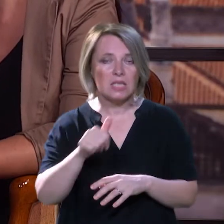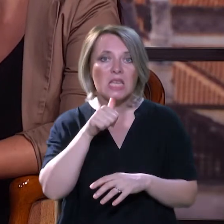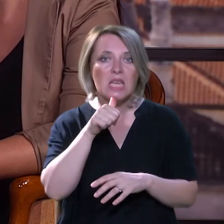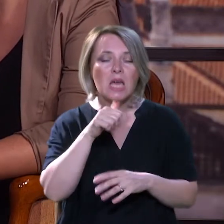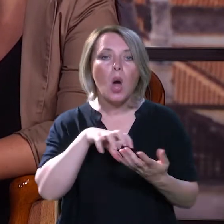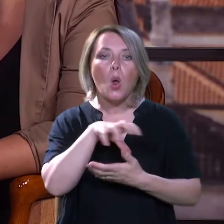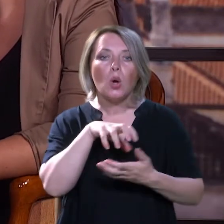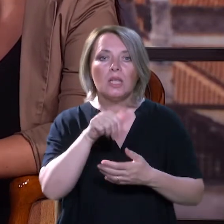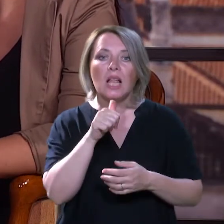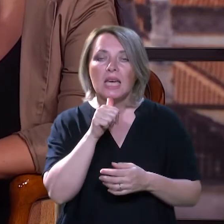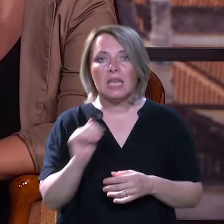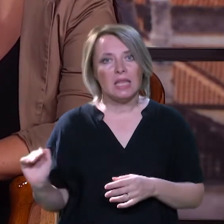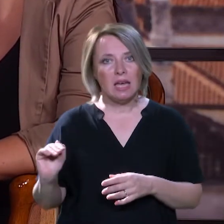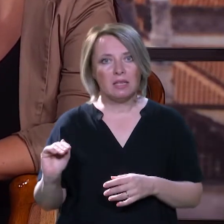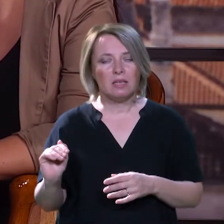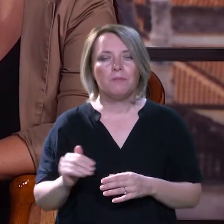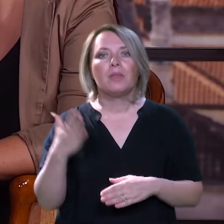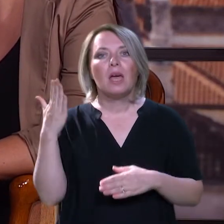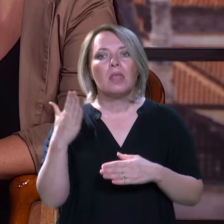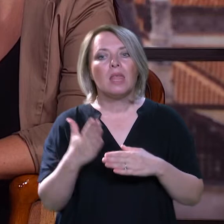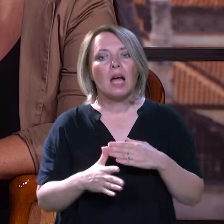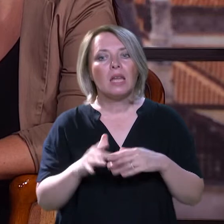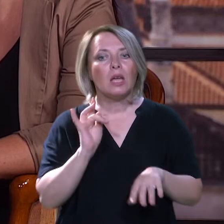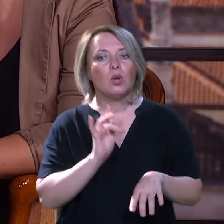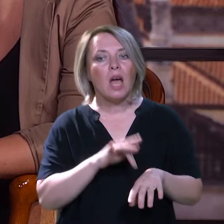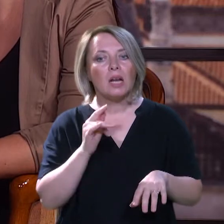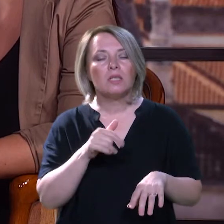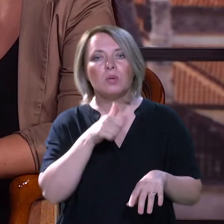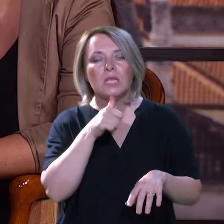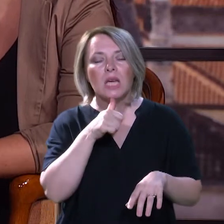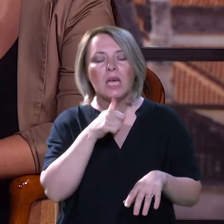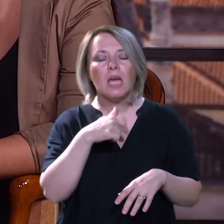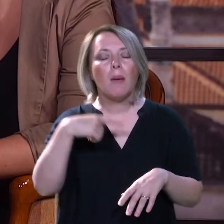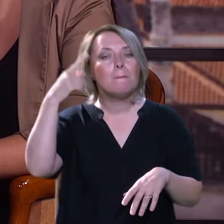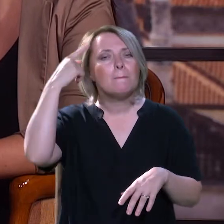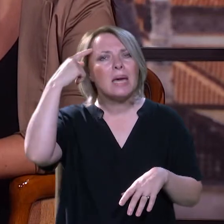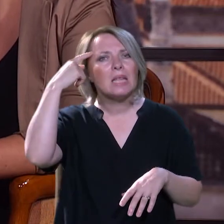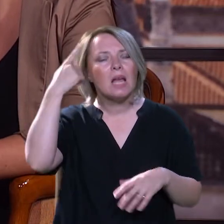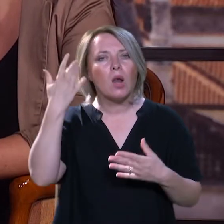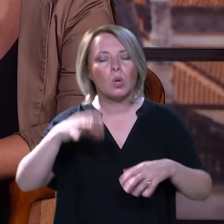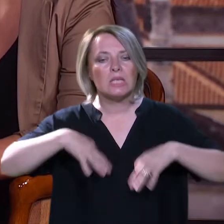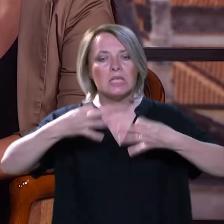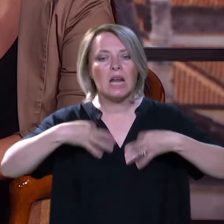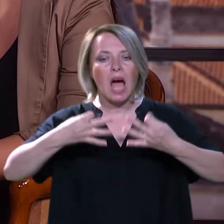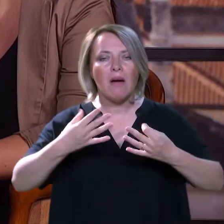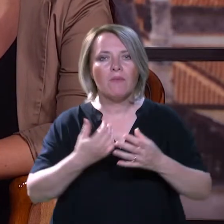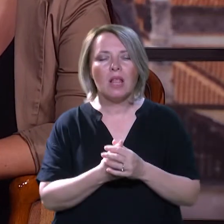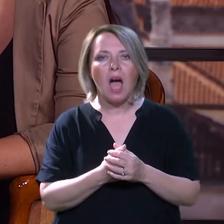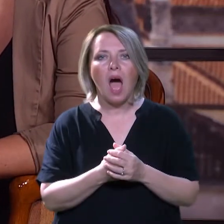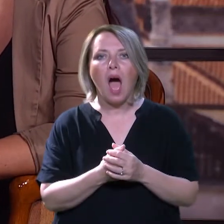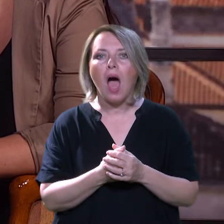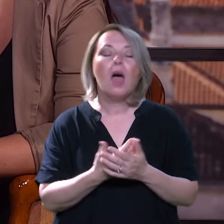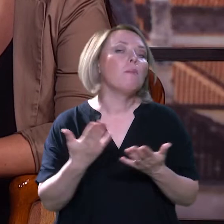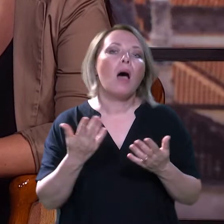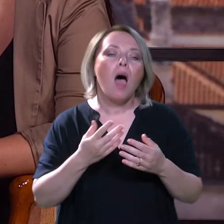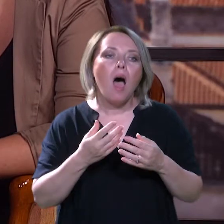i djece. Na kraj nekako razgovora dotakli smo se mentalnog zdravlja, pa ajmo ga